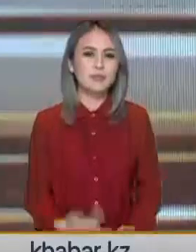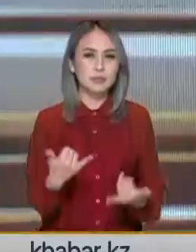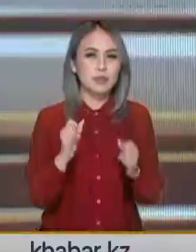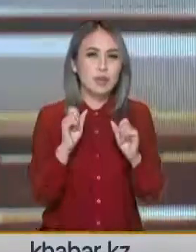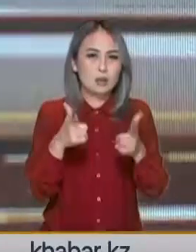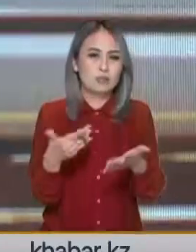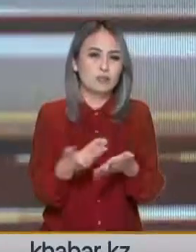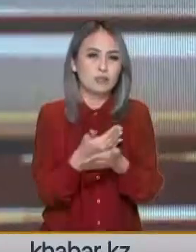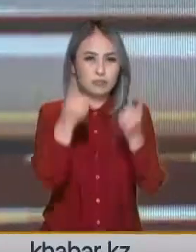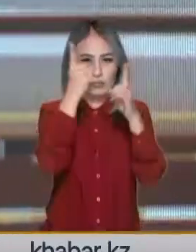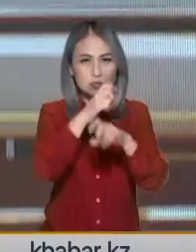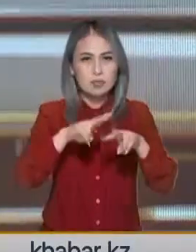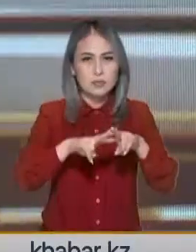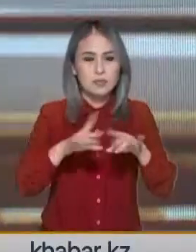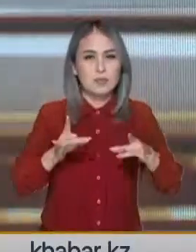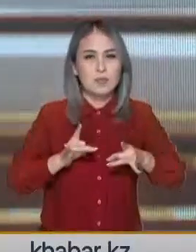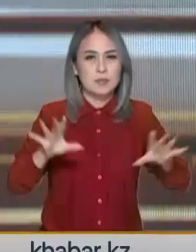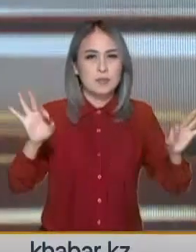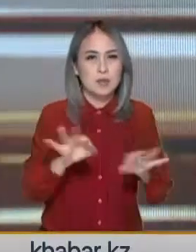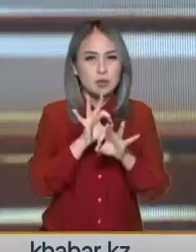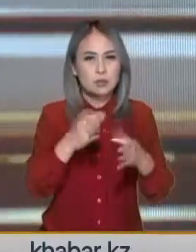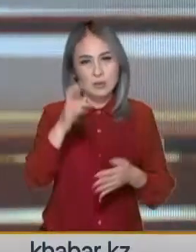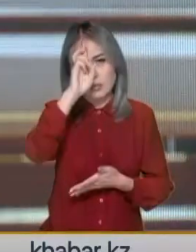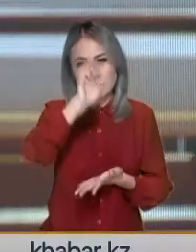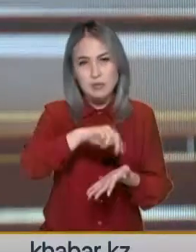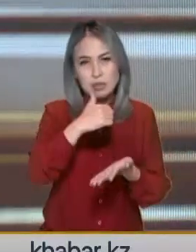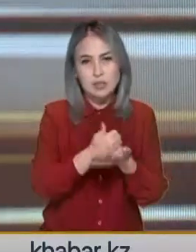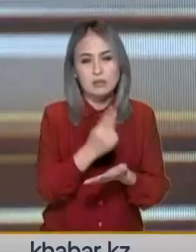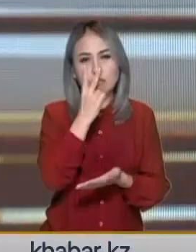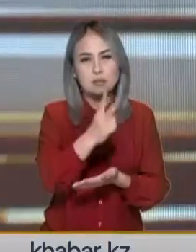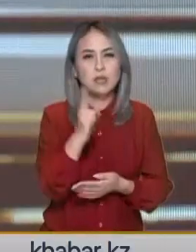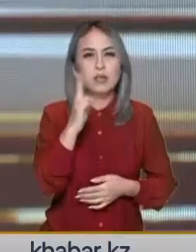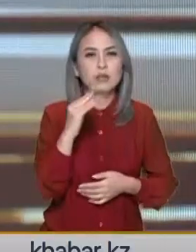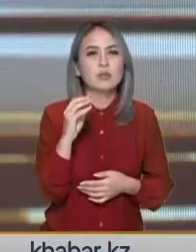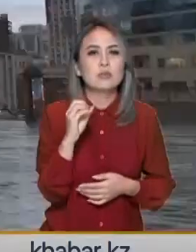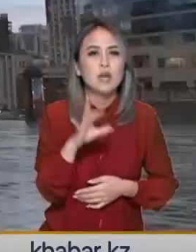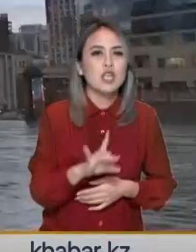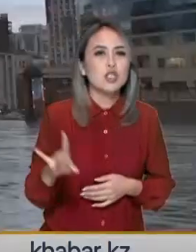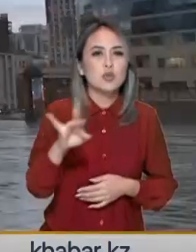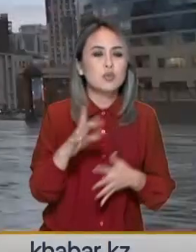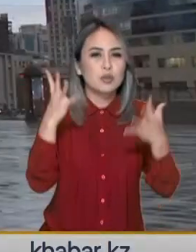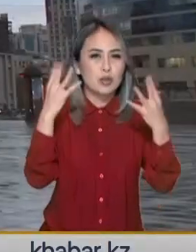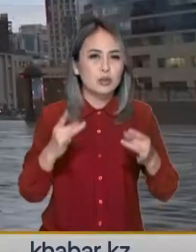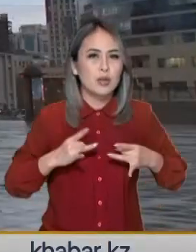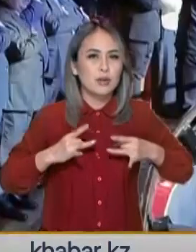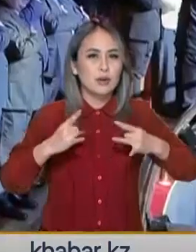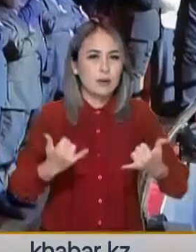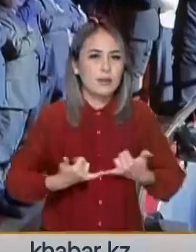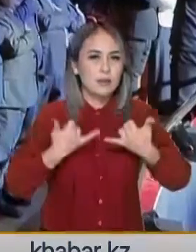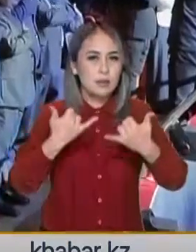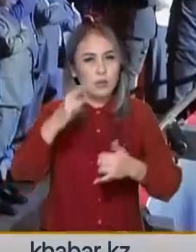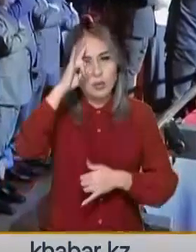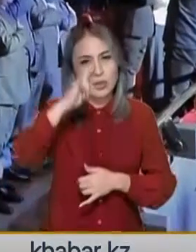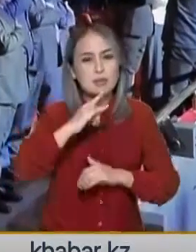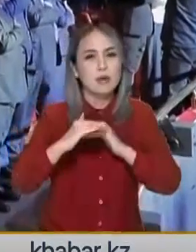Жаңа ғана тағы бір ақпарат келіп түсті. Елордада мерекелік концерт өтті, оны мемлекет басшысы да тамашалады. Қасым Жомарт Тоқаев республика күніне арналған